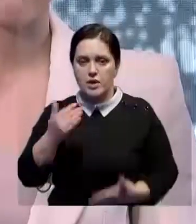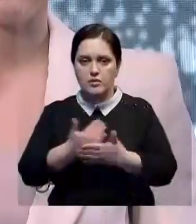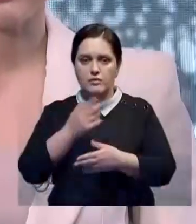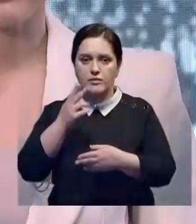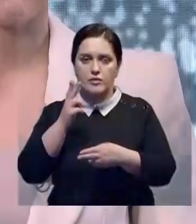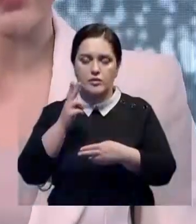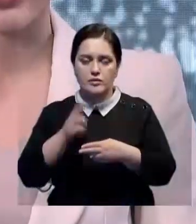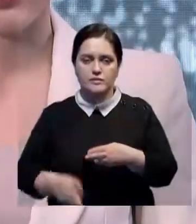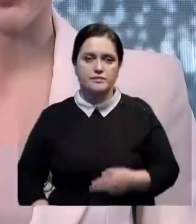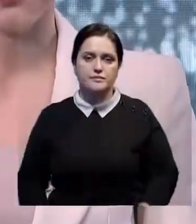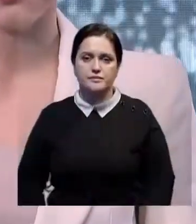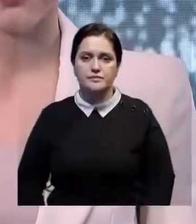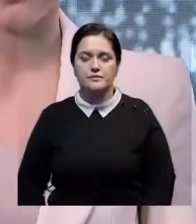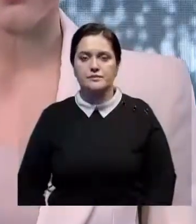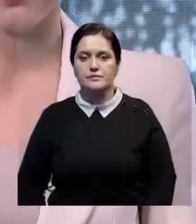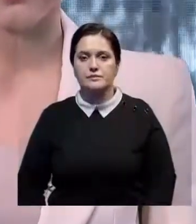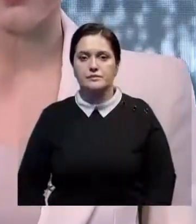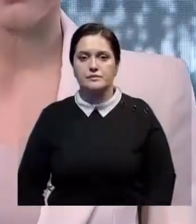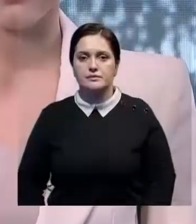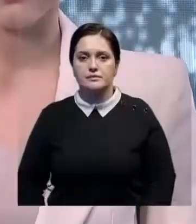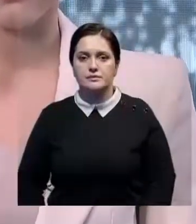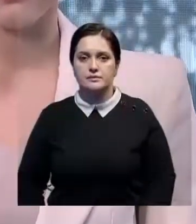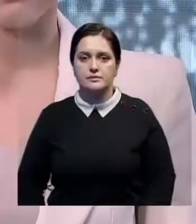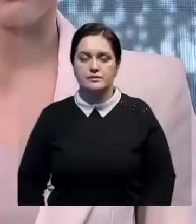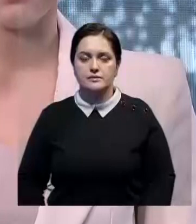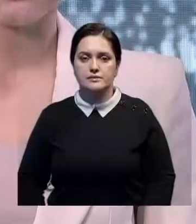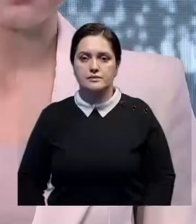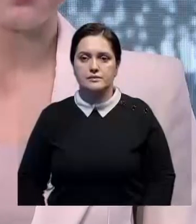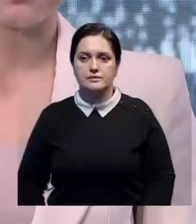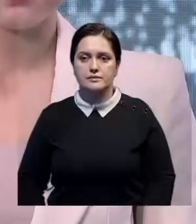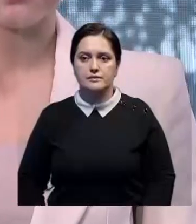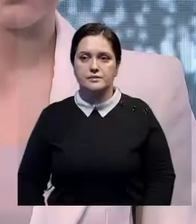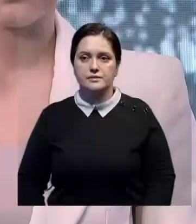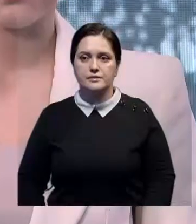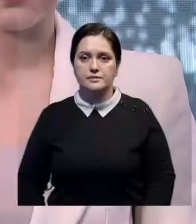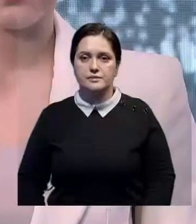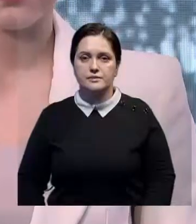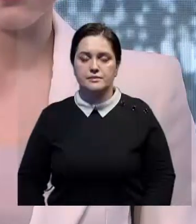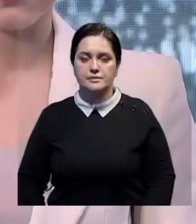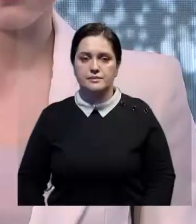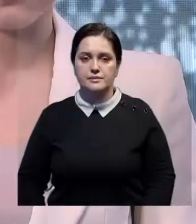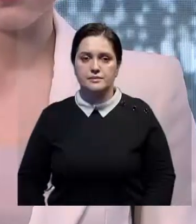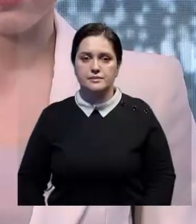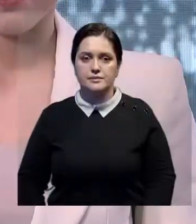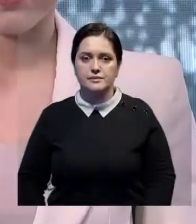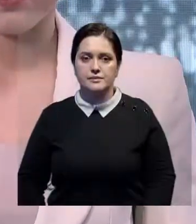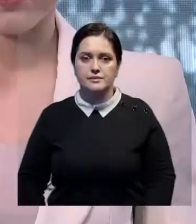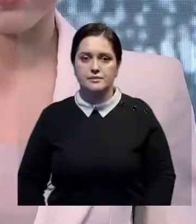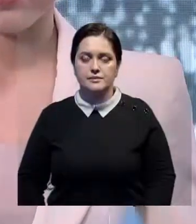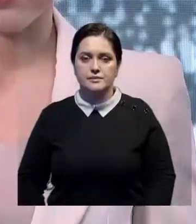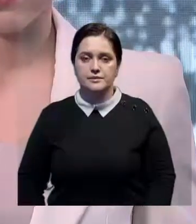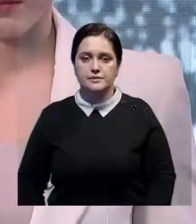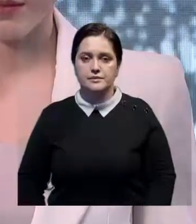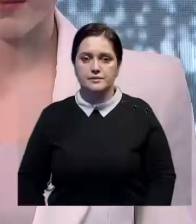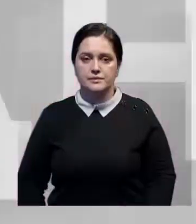вся информация. Возвращаю эфир. Спасибо большое. Страшно все это на самом деле. Я напомню, о событиях в мире рассказала наш международный обозреватель